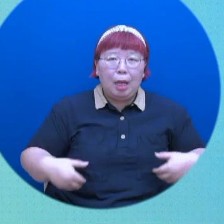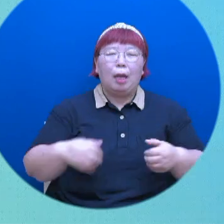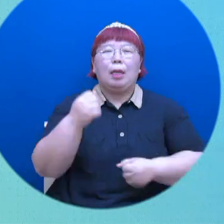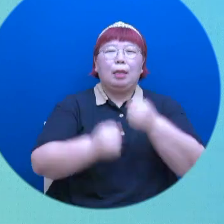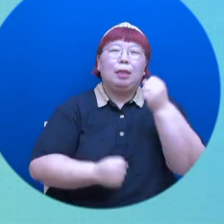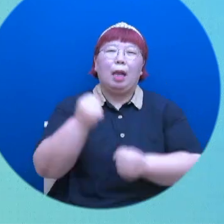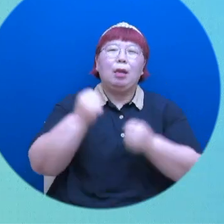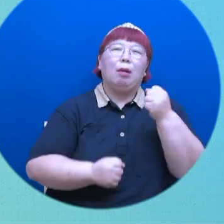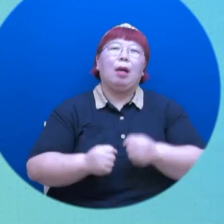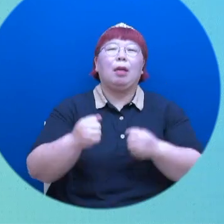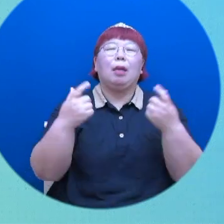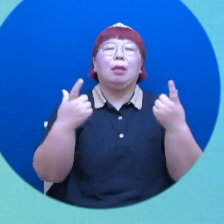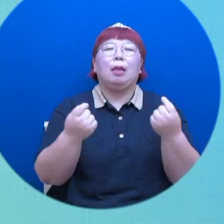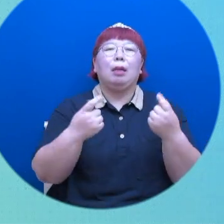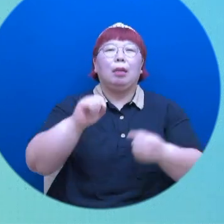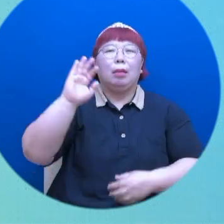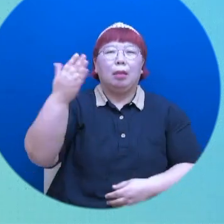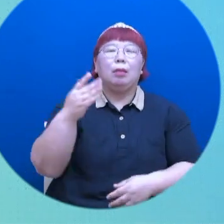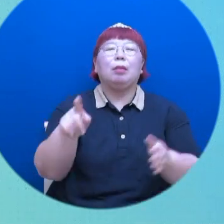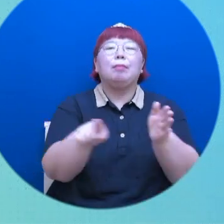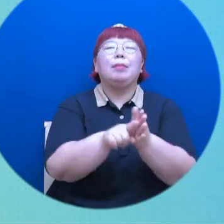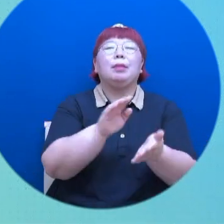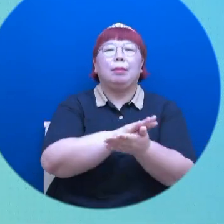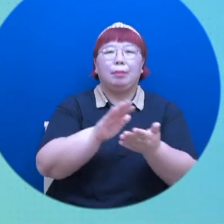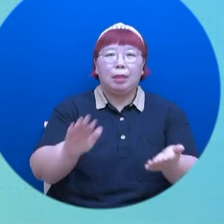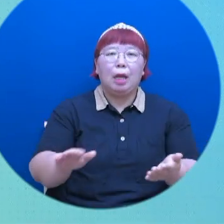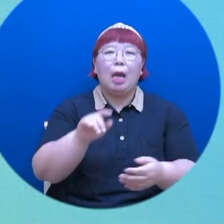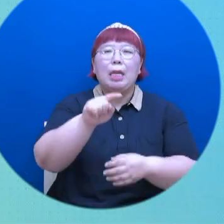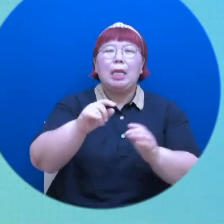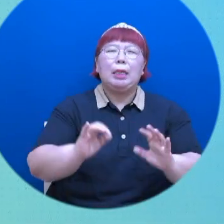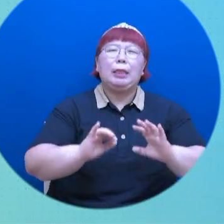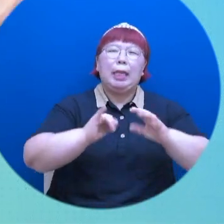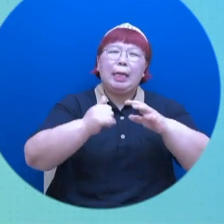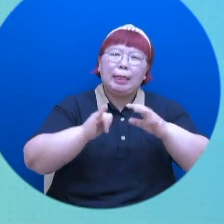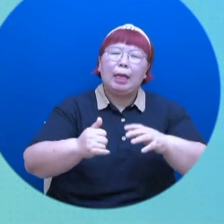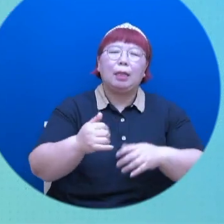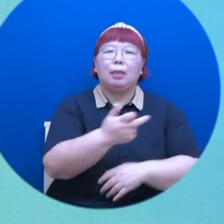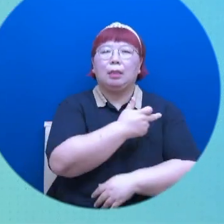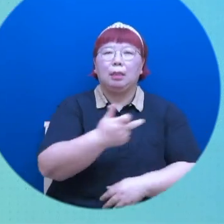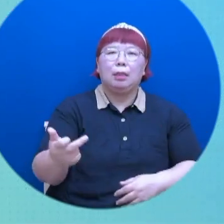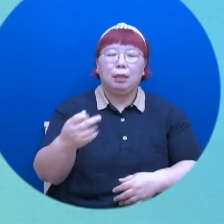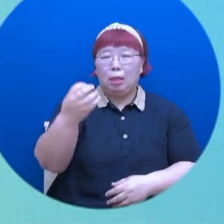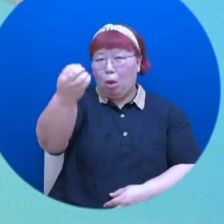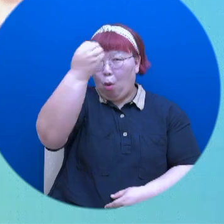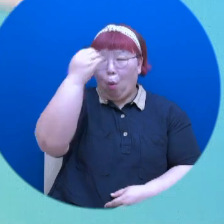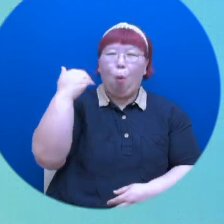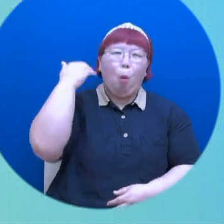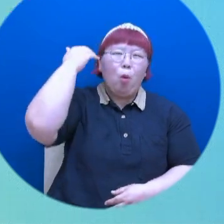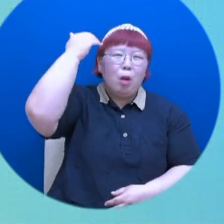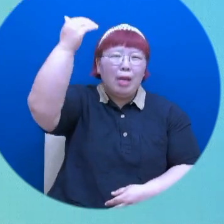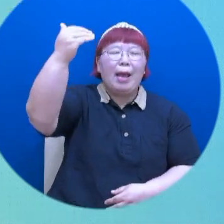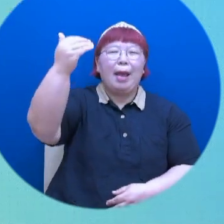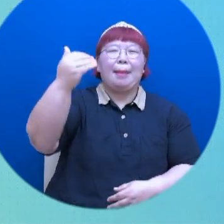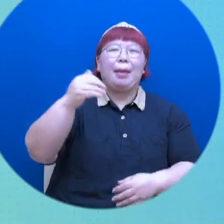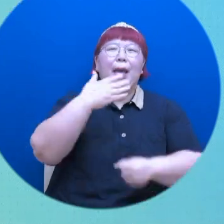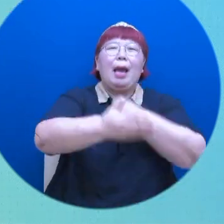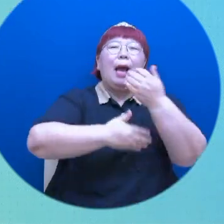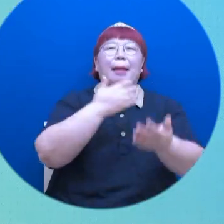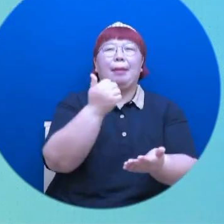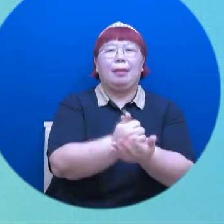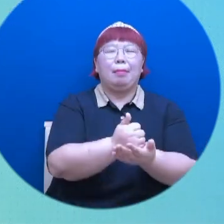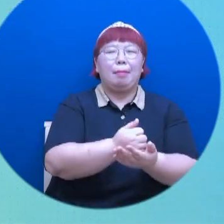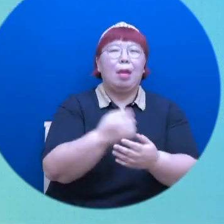줄로 믿으시기를 바랍니다. 그리고 이 세상이라는 거대한 골리앗은 하나님의 영광